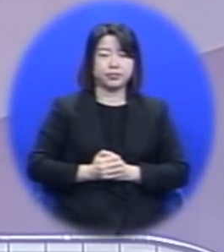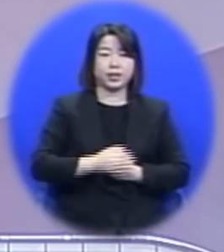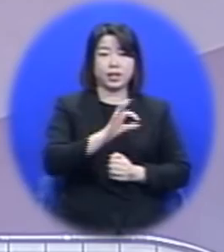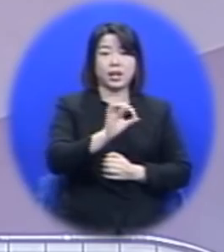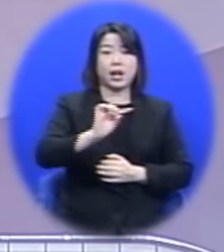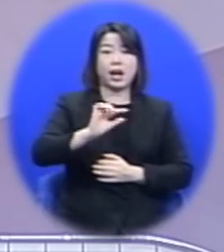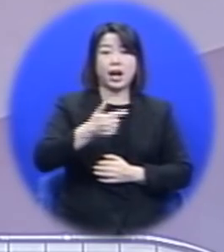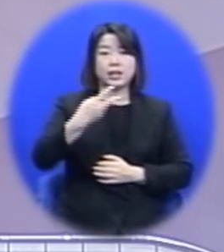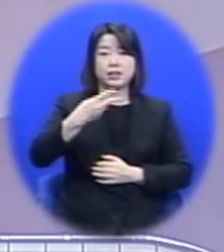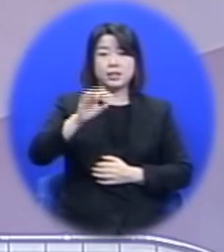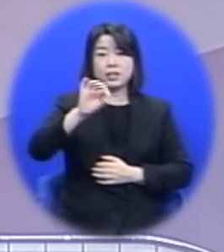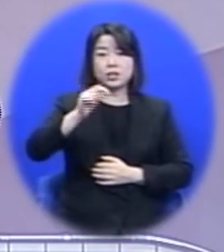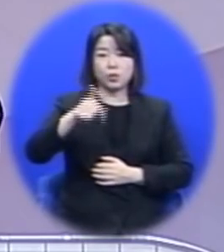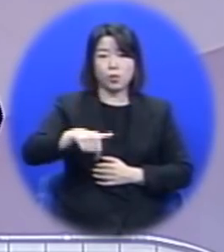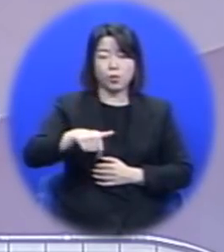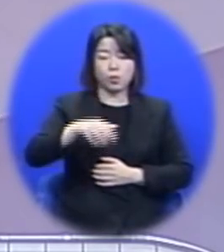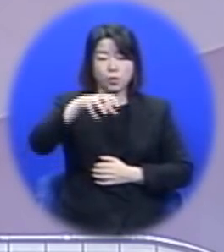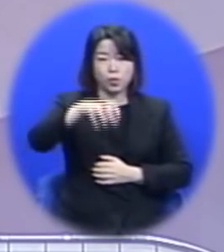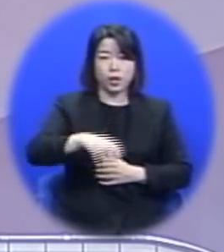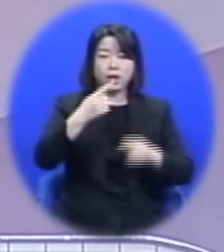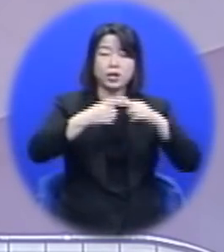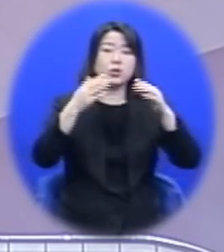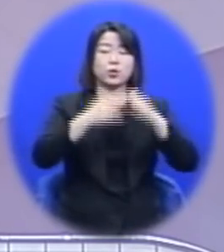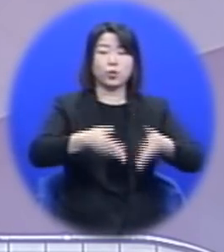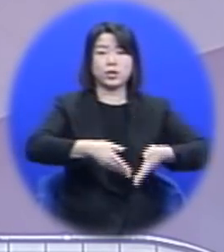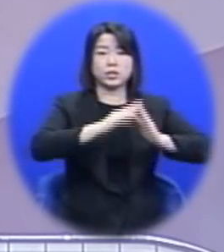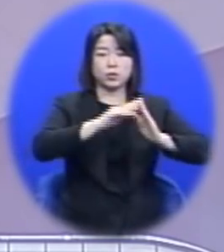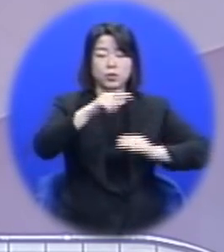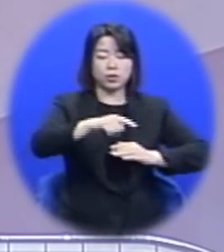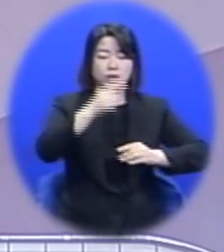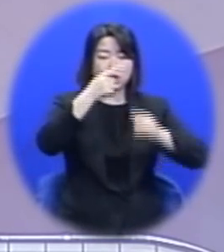안디옥에 교회를 세우고 거기 교회의 교인이